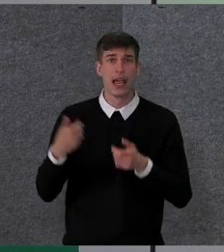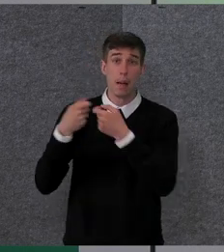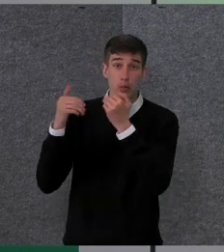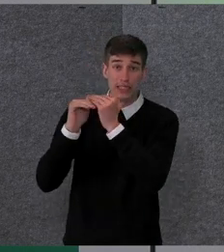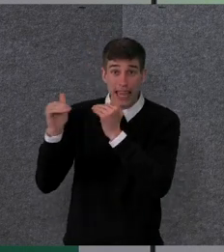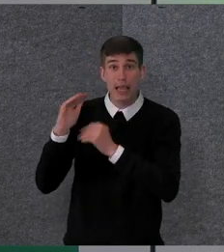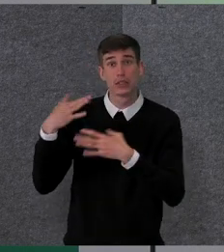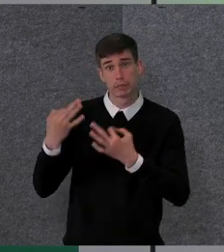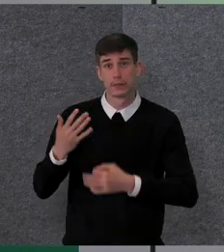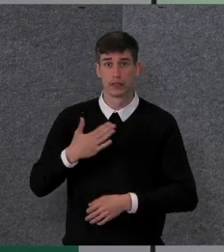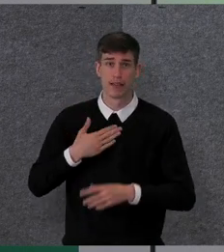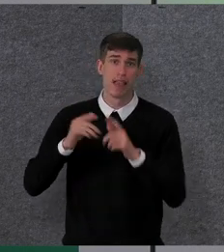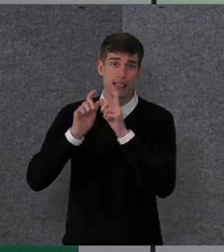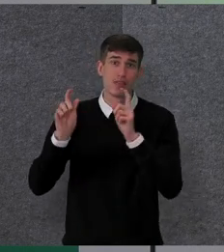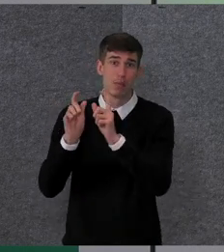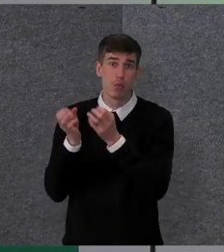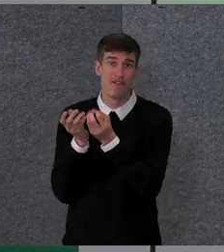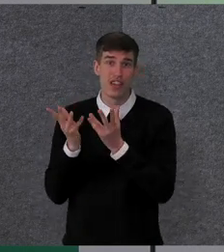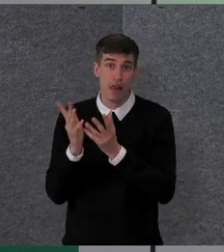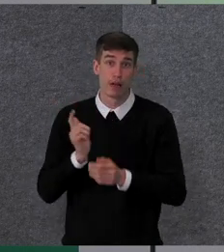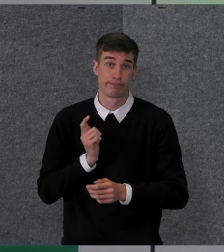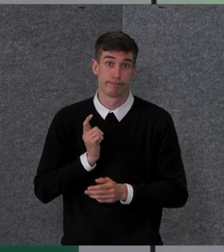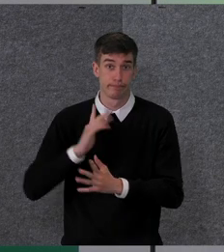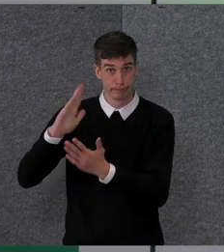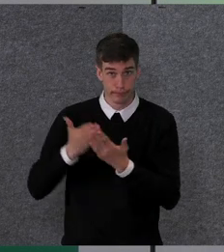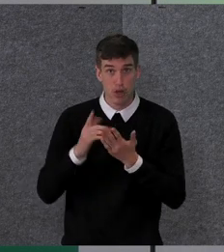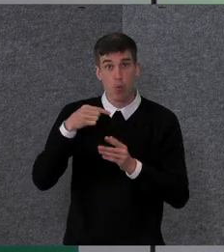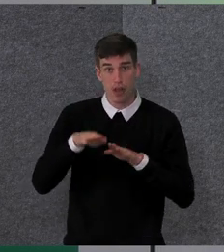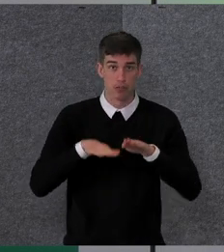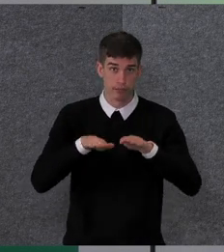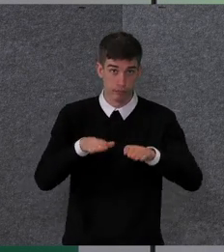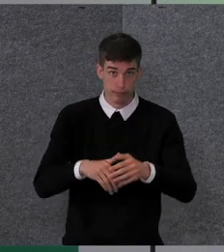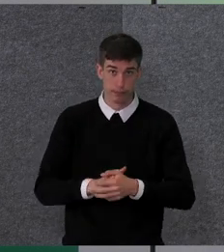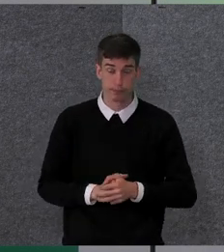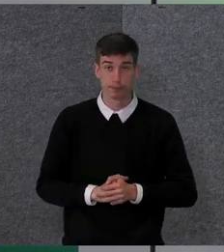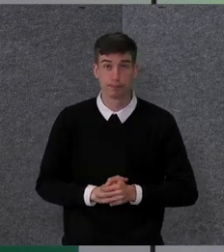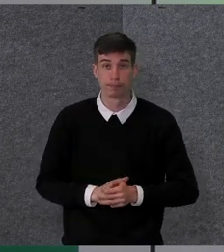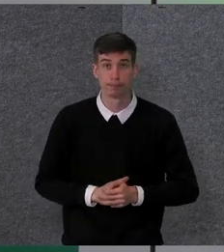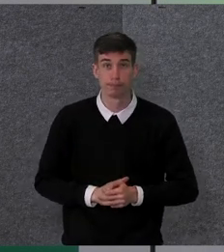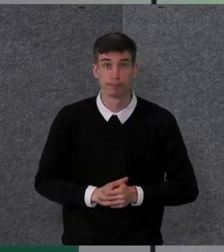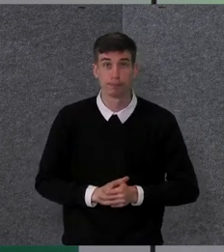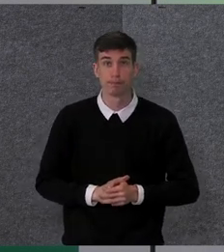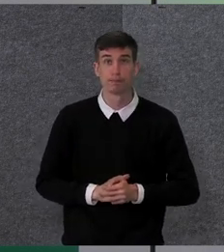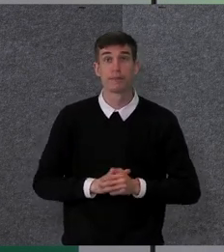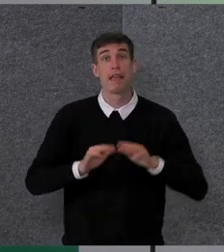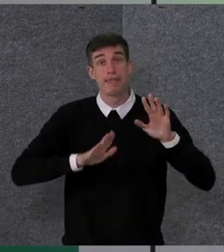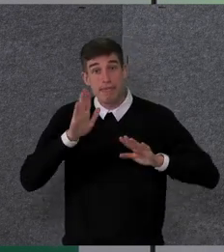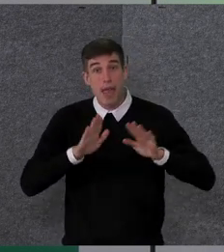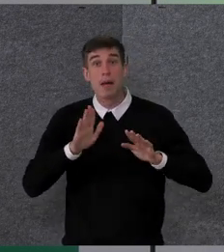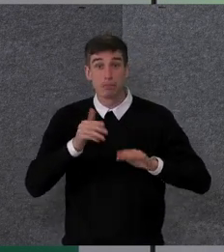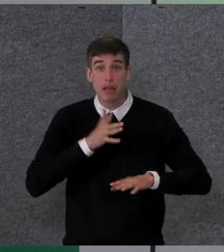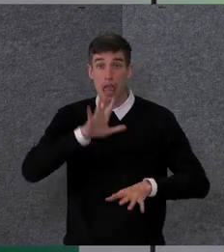den Ergebnissen dann unserer Vielfaltskommission. Ich möchte euch hiermit auch ganz herzlich einladen, diese Debatten gemeinsam zu führen und